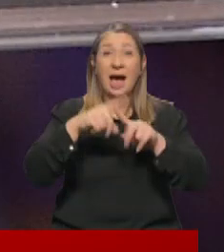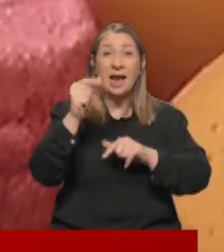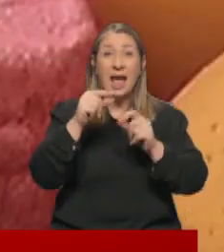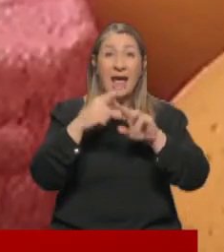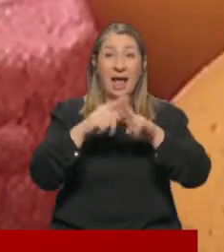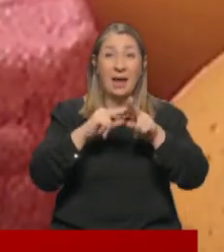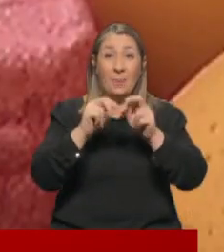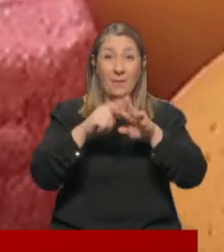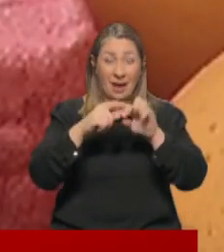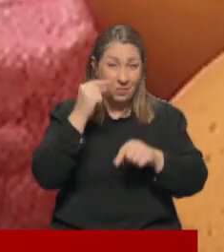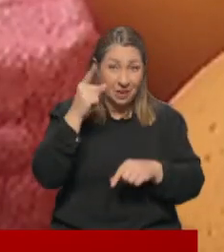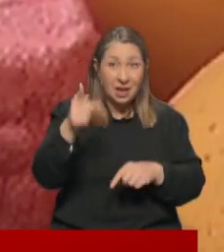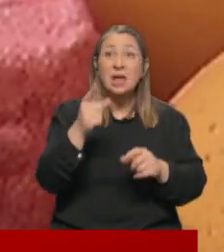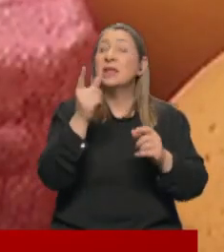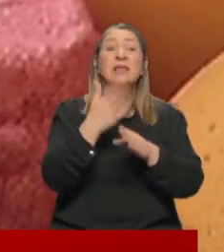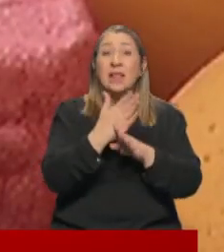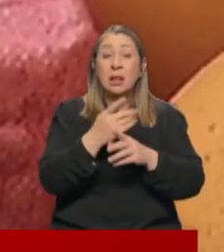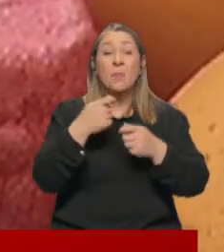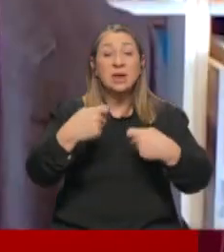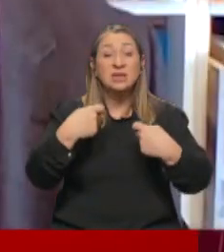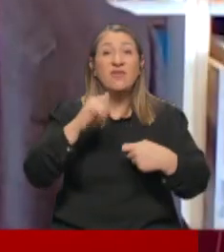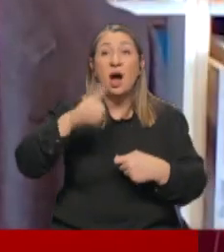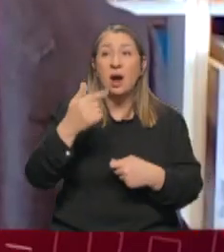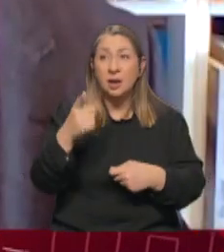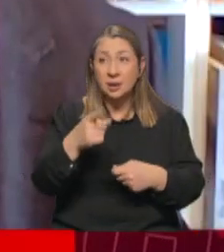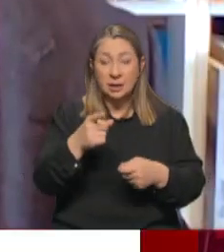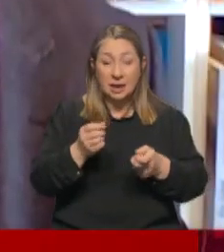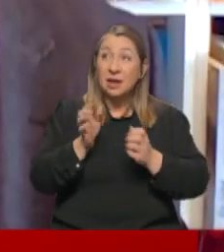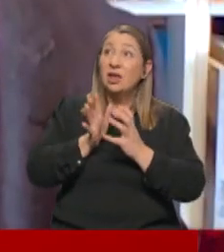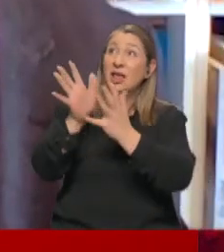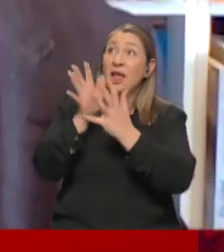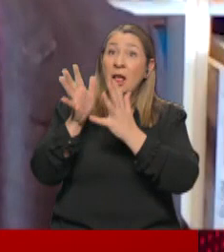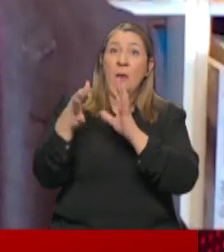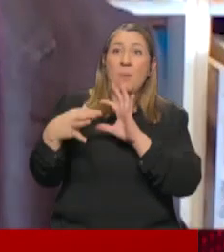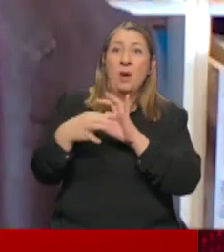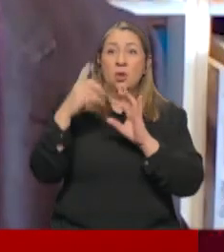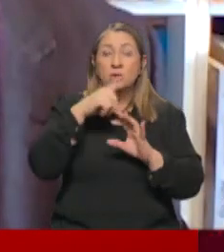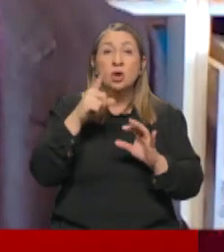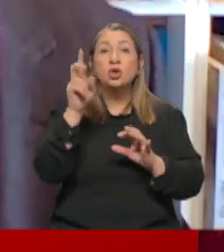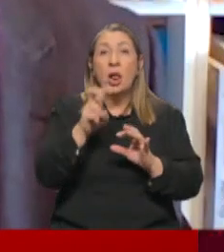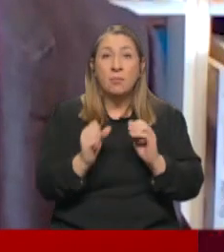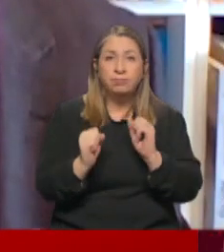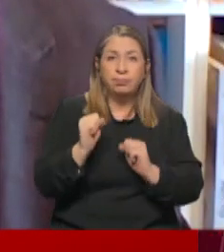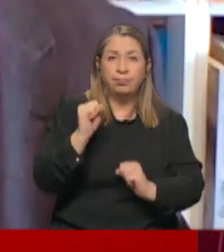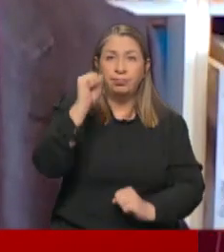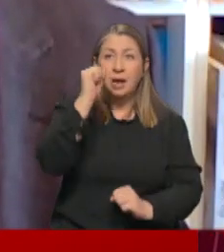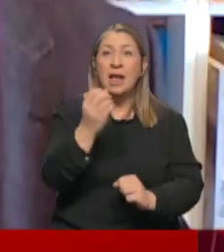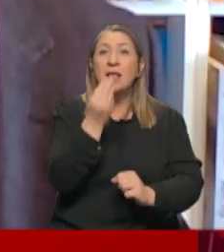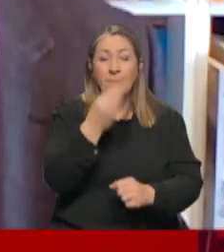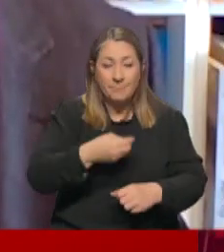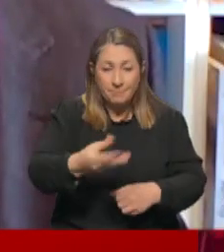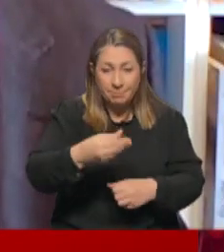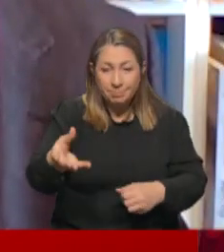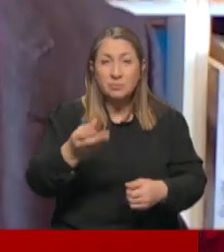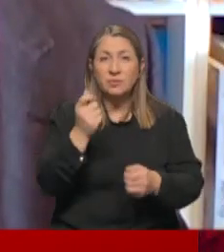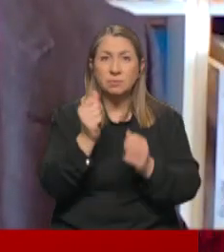Yıldırım sebebi için artan maliyetlere dikkat çekti. İthalata bağımlılık nedeniyle döviz arttıkça yemin fiyatı